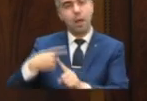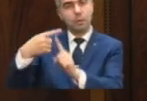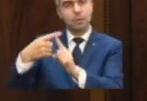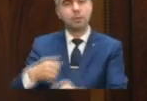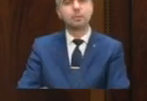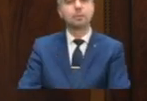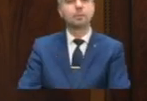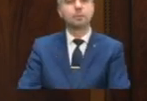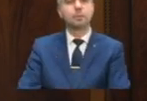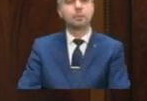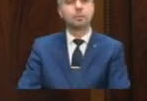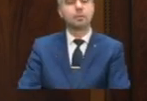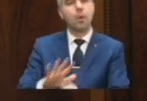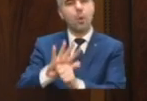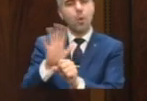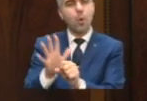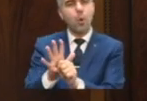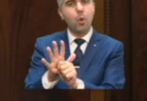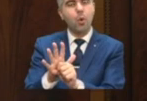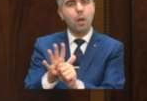خصنا هاد الجائحه عطتنا